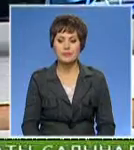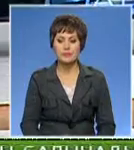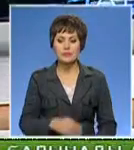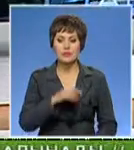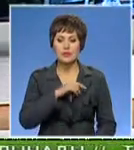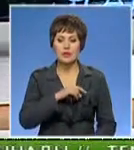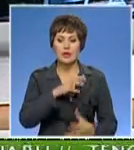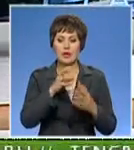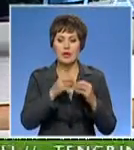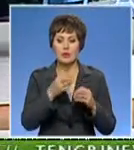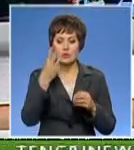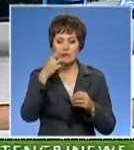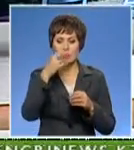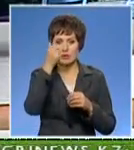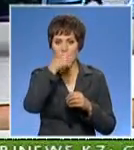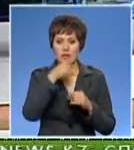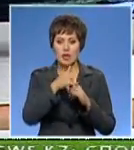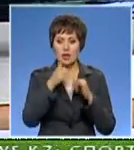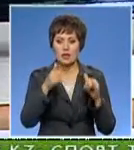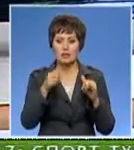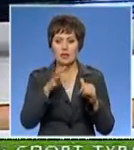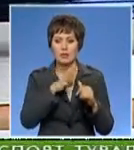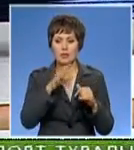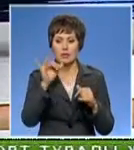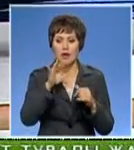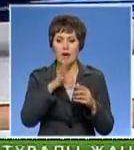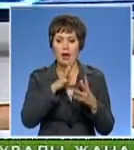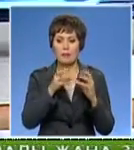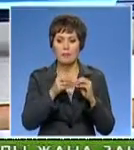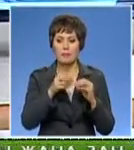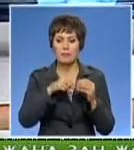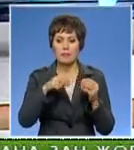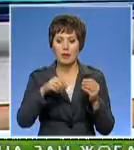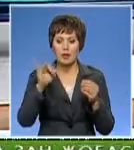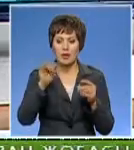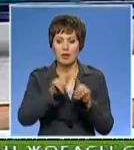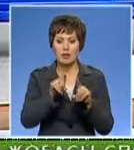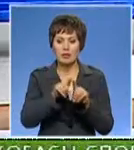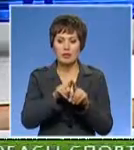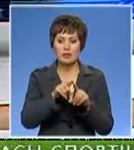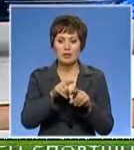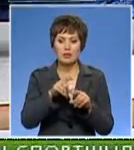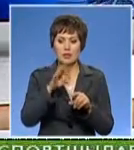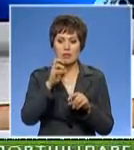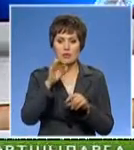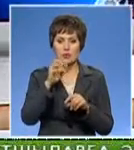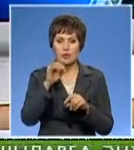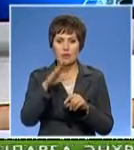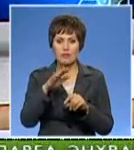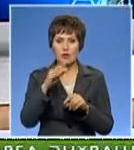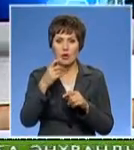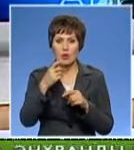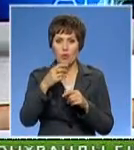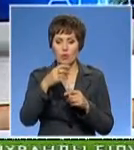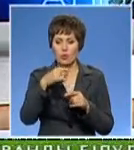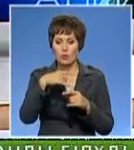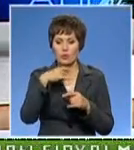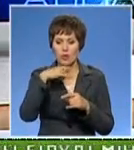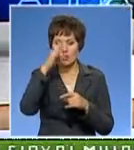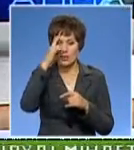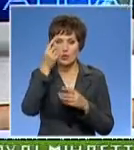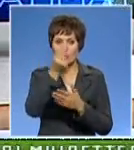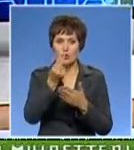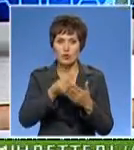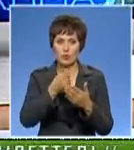Жанның айнасы 30 жылдан астам қолына майлық кенептің қаламы түспеге жатқан Сергей Зоров есімді отандық суретші